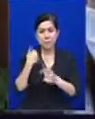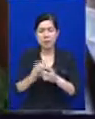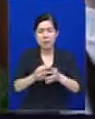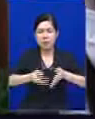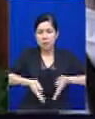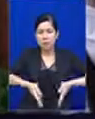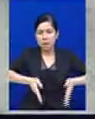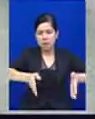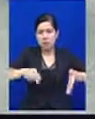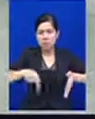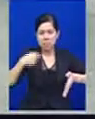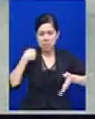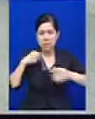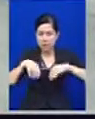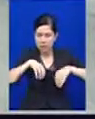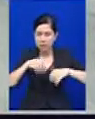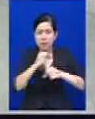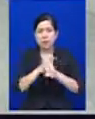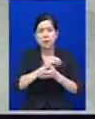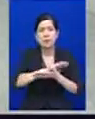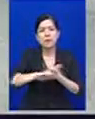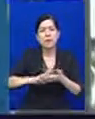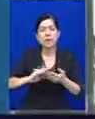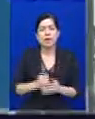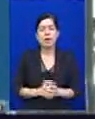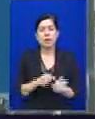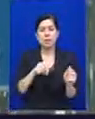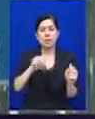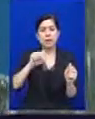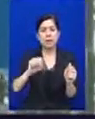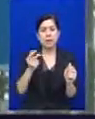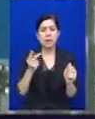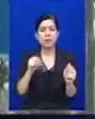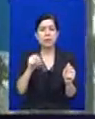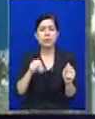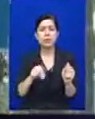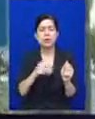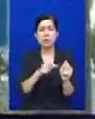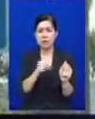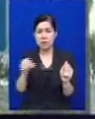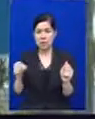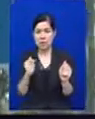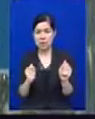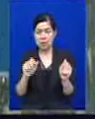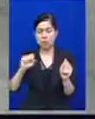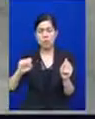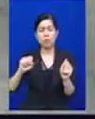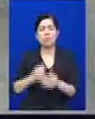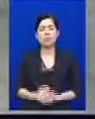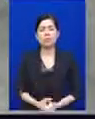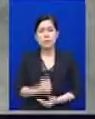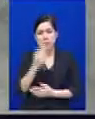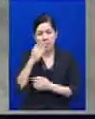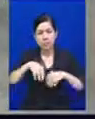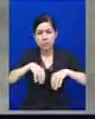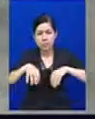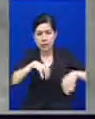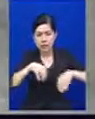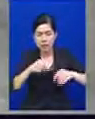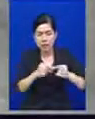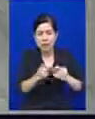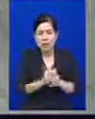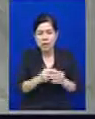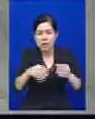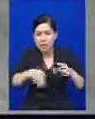จราจรตั้งแต่ช่วงอำเภอสีคิ้วจนถึงอำเภอสูงเนินจัดเก็บกองดินกองวัสดุก่อสร้างแล้วก็เครื่องจักรค่ะ